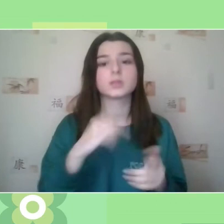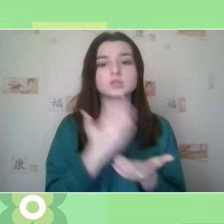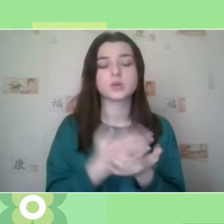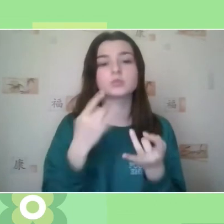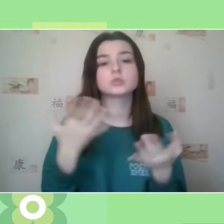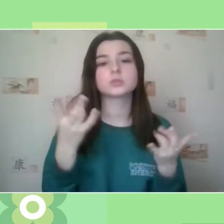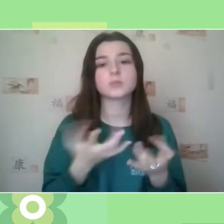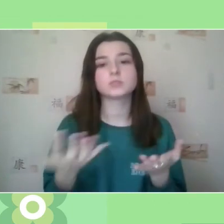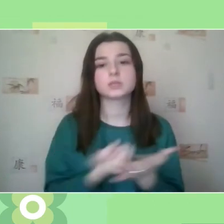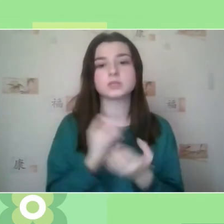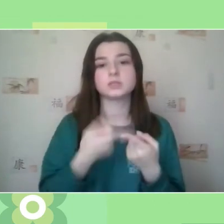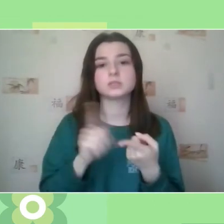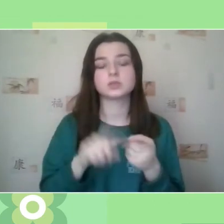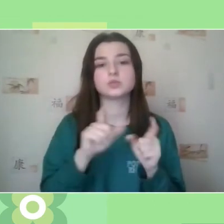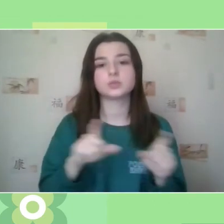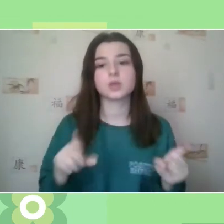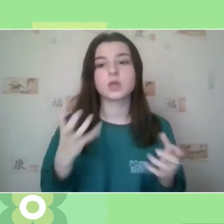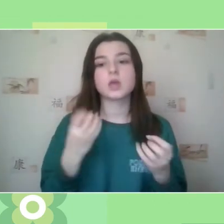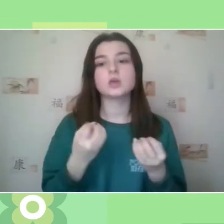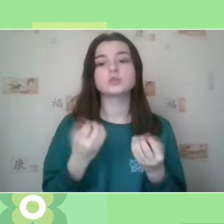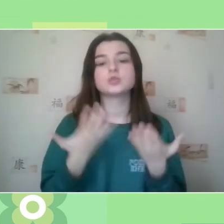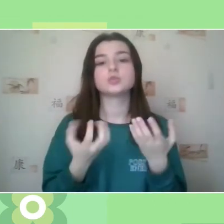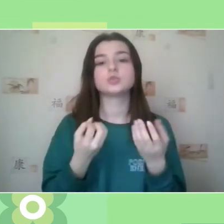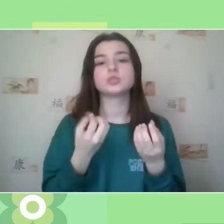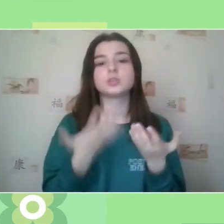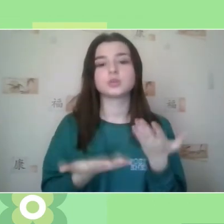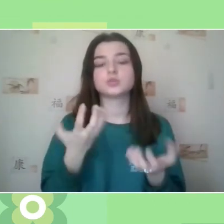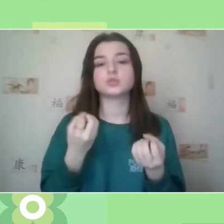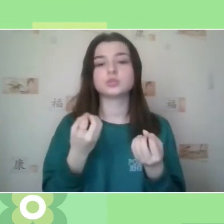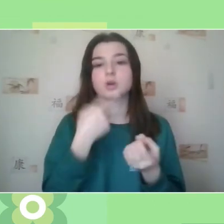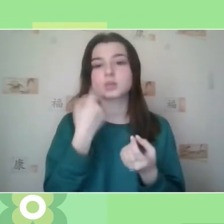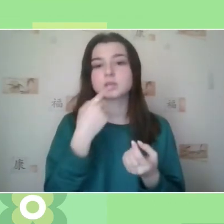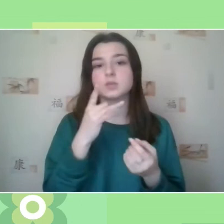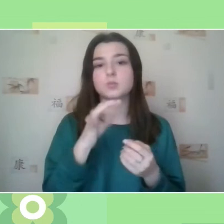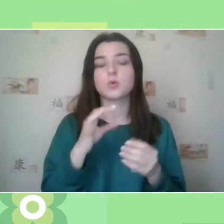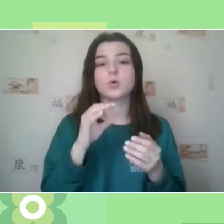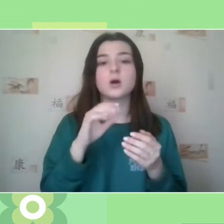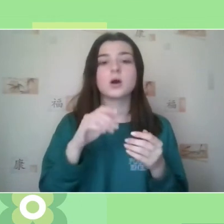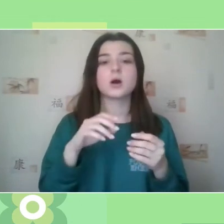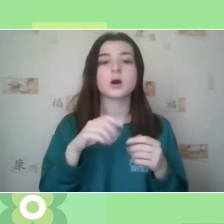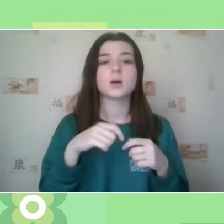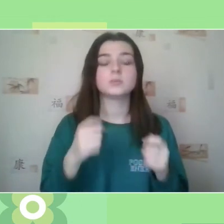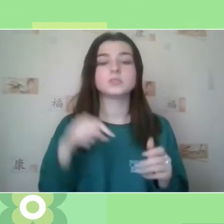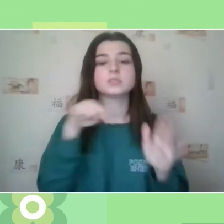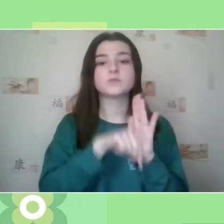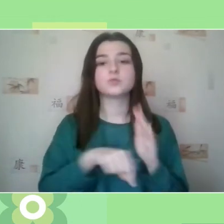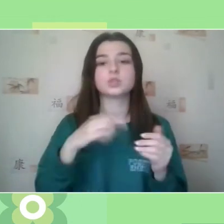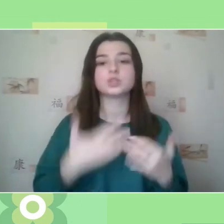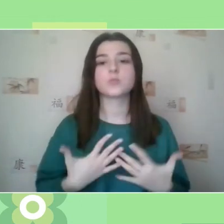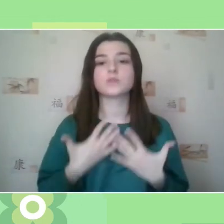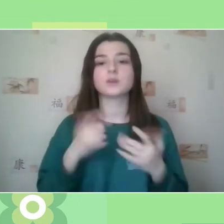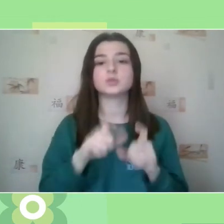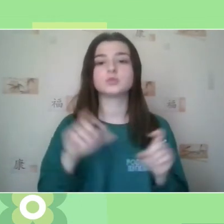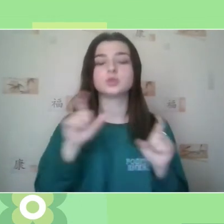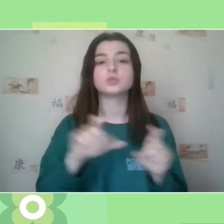цих людей. А якщо говорити ще про бізнес, то дуже важлива така штука, як внутрішня мотивація людини. Тому що людина